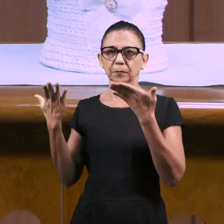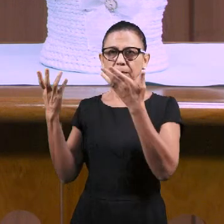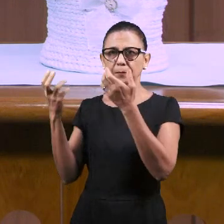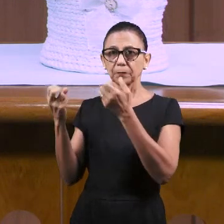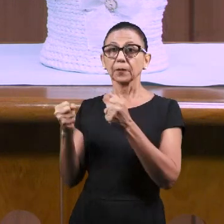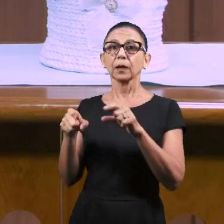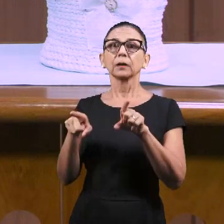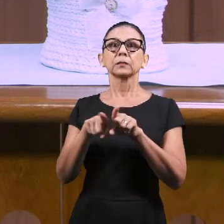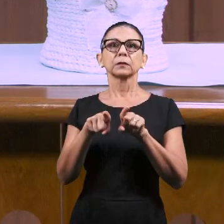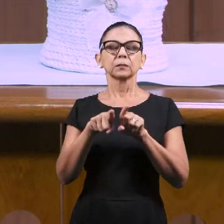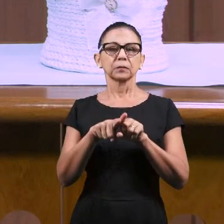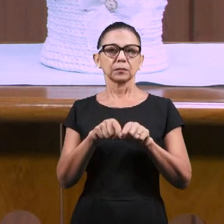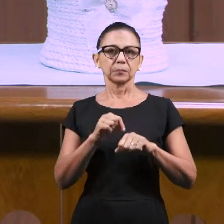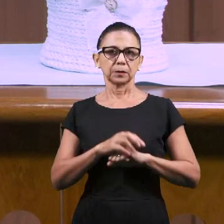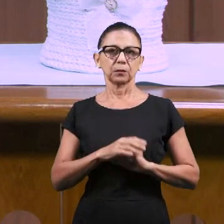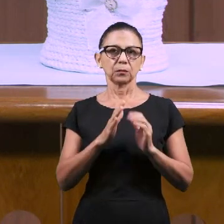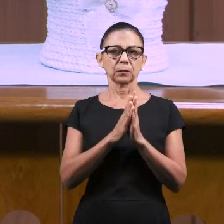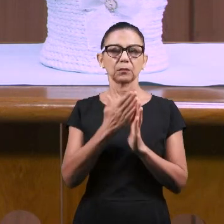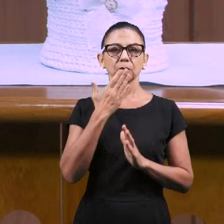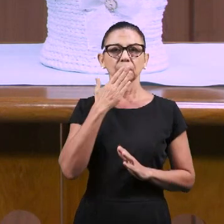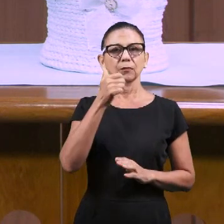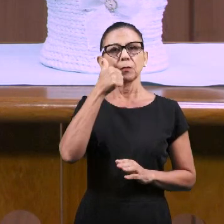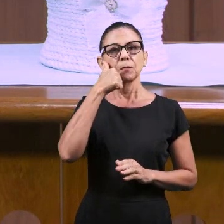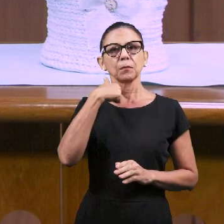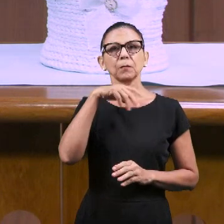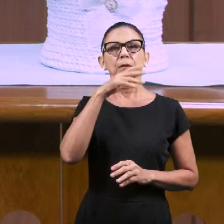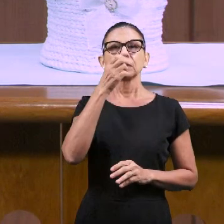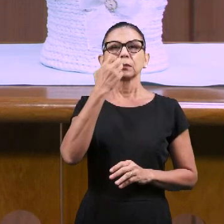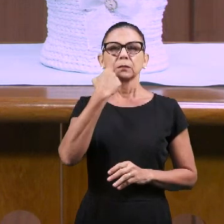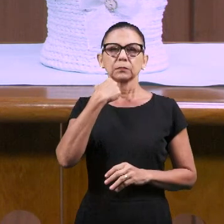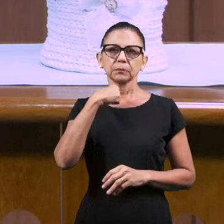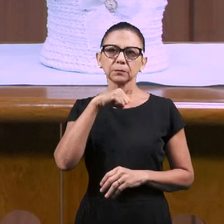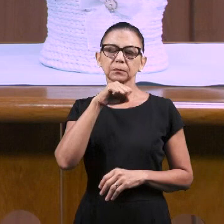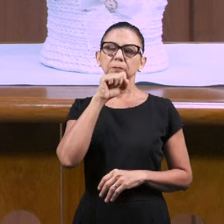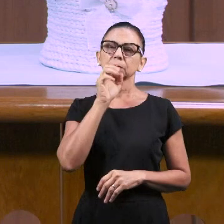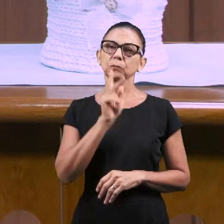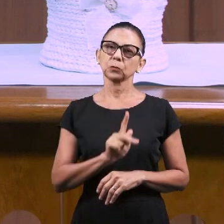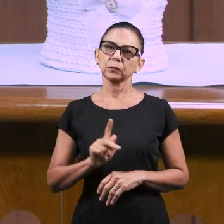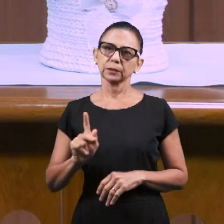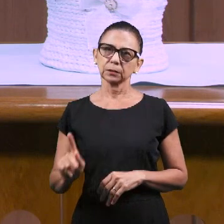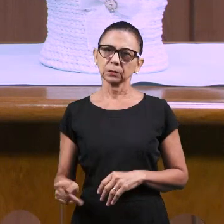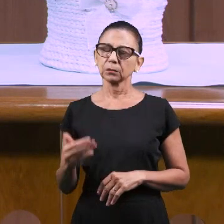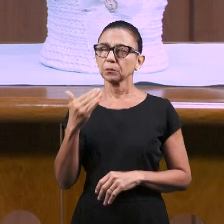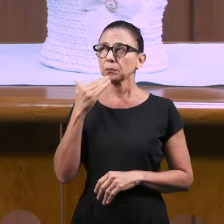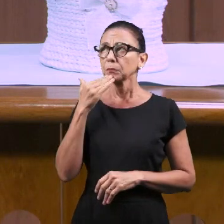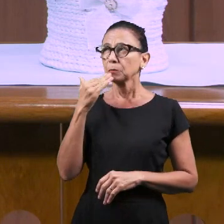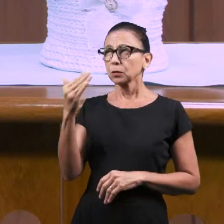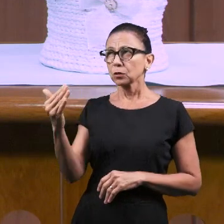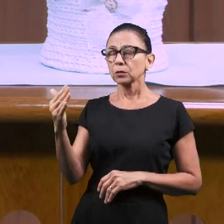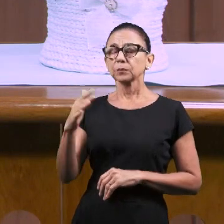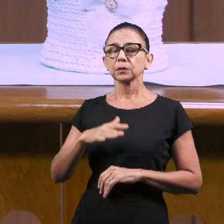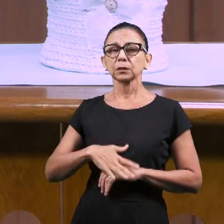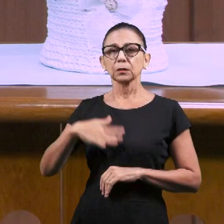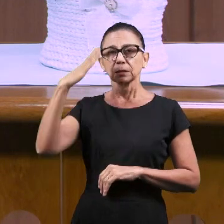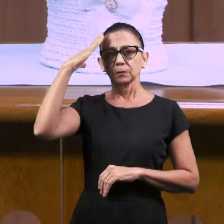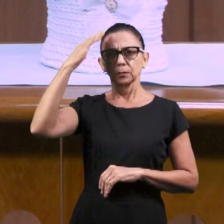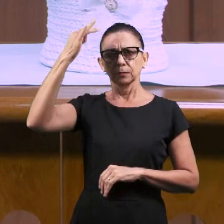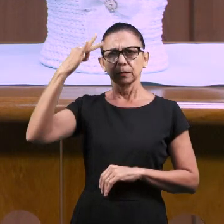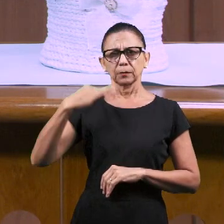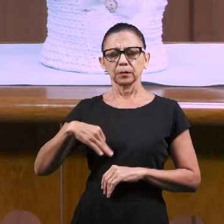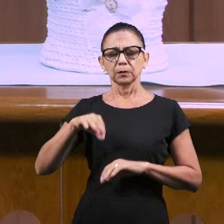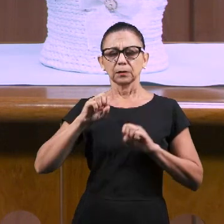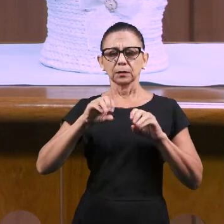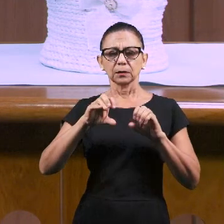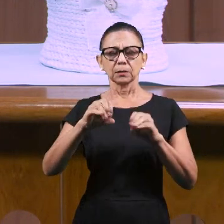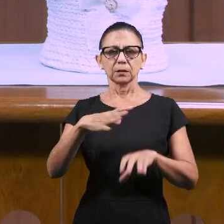prions encore pour les parents, les professeurs. Nous demandons que tu puisses nous donner la sagesse pour conduire nos enfants dans ta présence. Reçois ainsi, nous